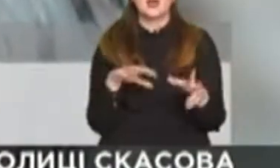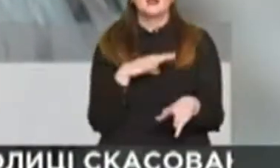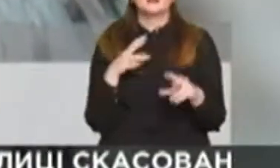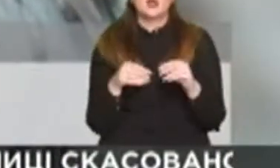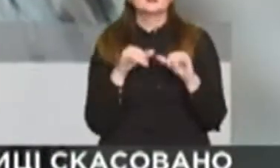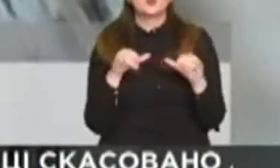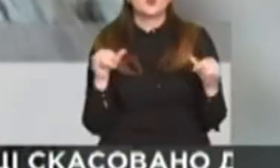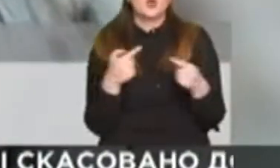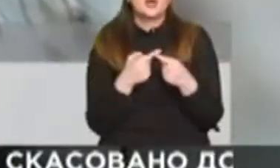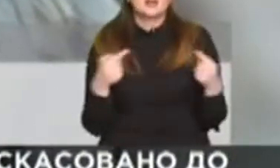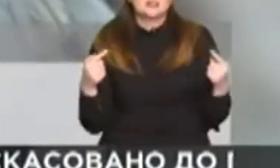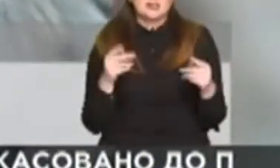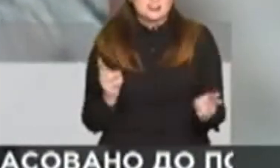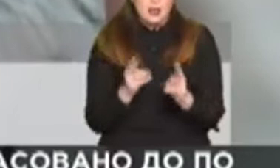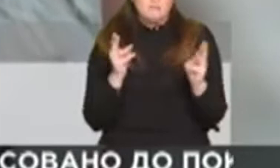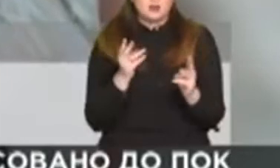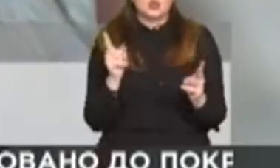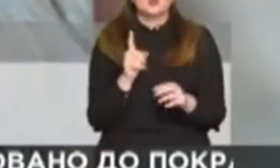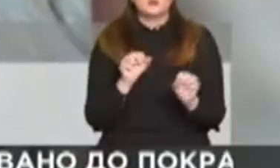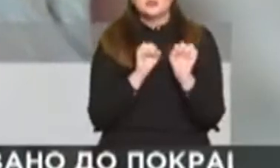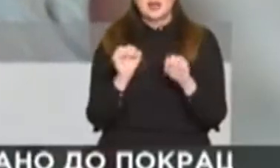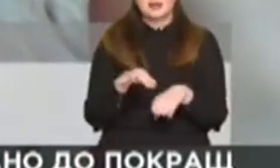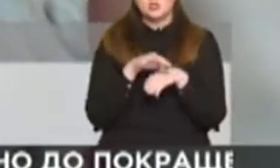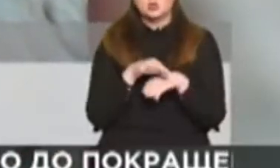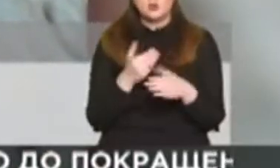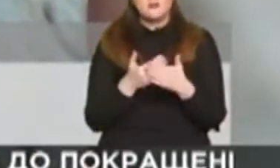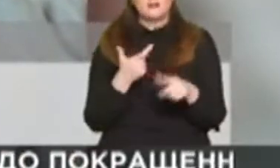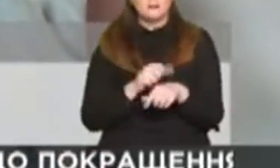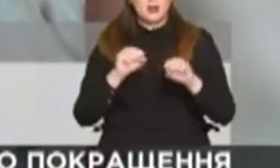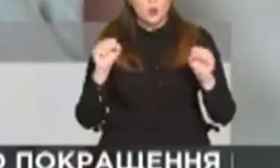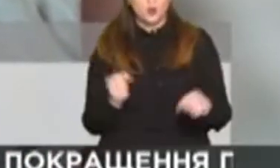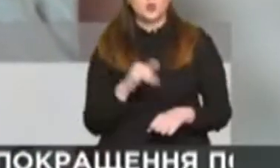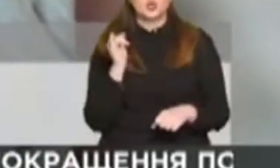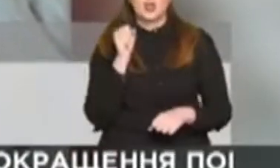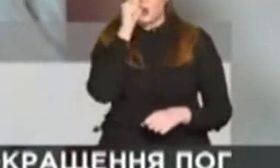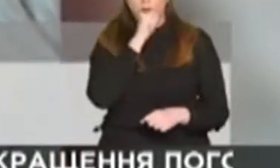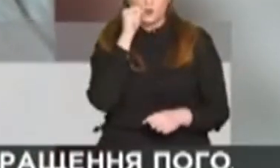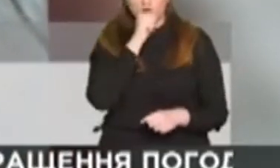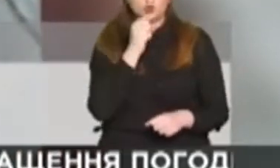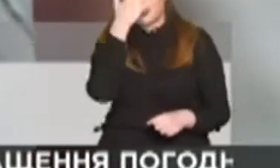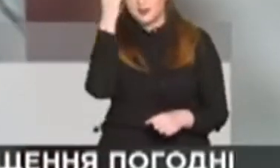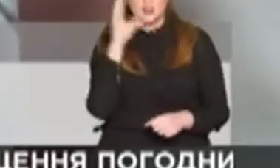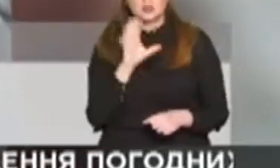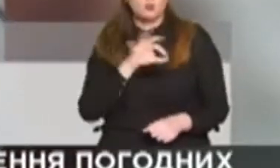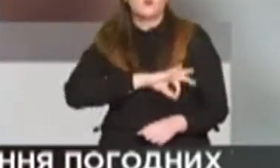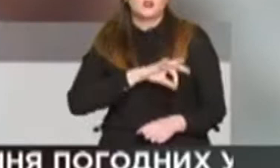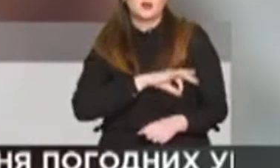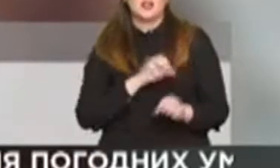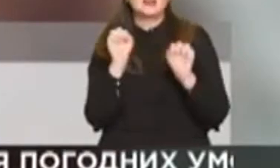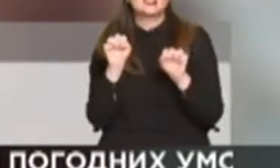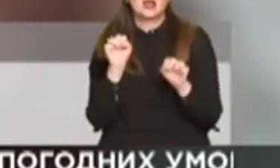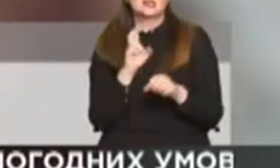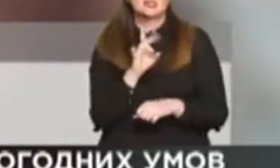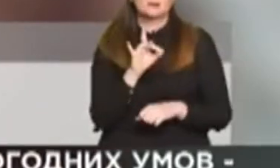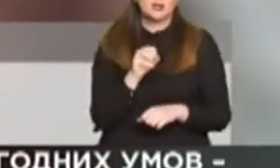наслідок розвиваються різні запалення. Тож, аби захистити шкіру від переохолодження та від обмороження, не забувайте користуватися